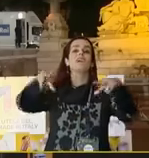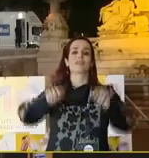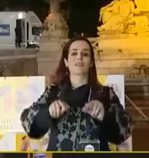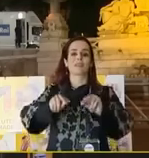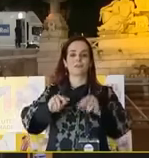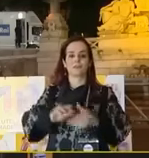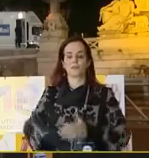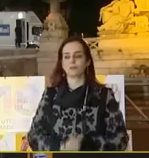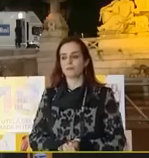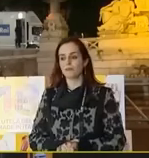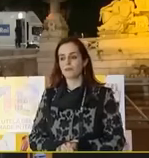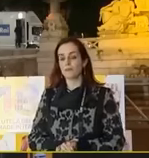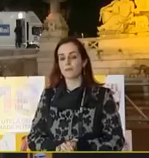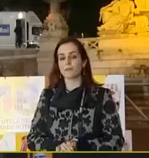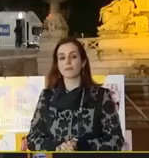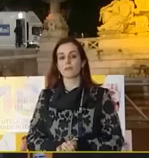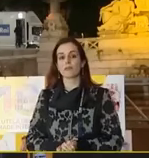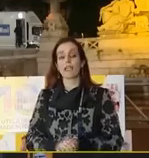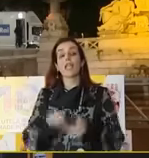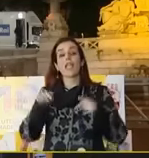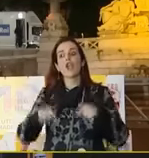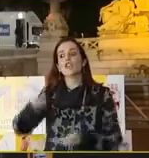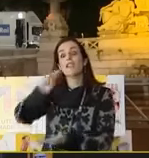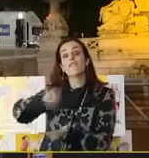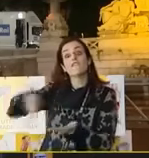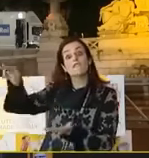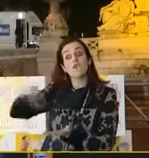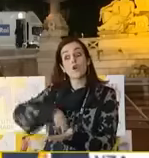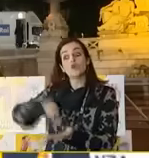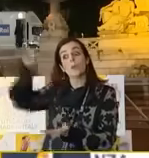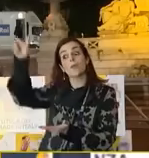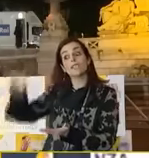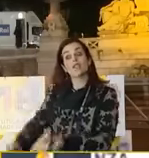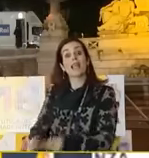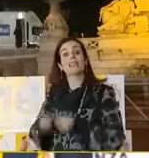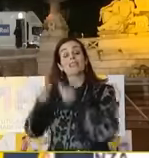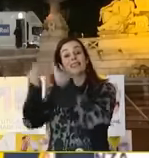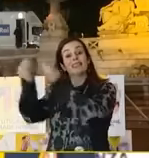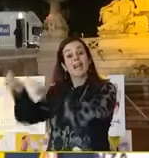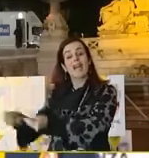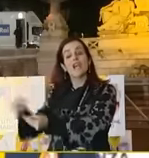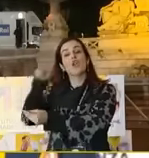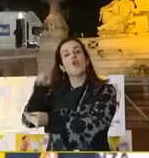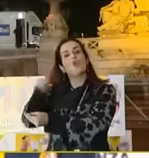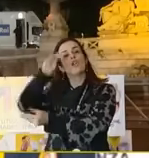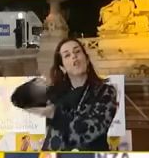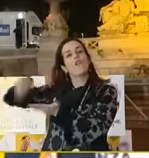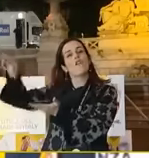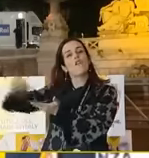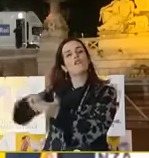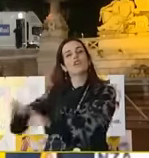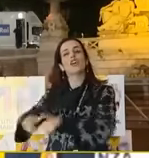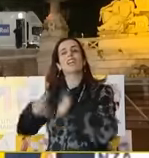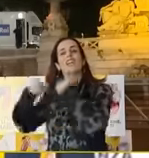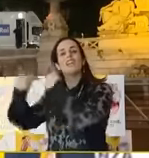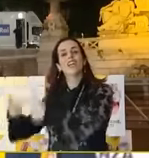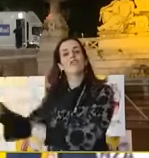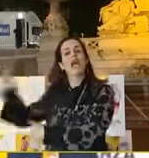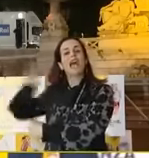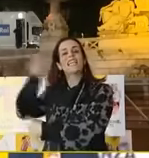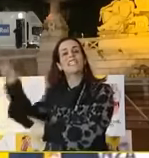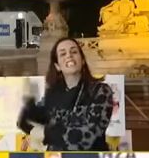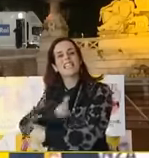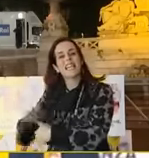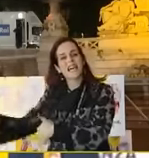E ogni voto dato a questa persona sarà un voto regalato agli Zingaretti, ai Grasso,